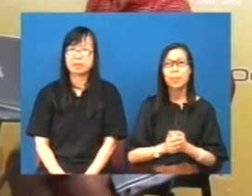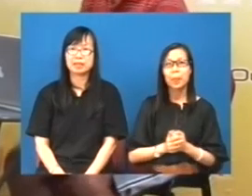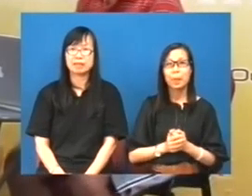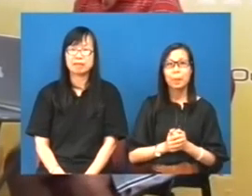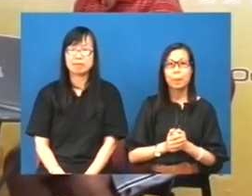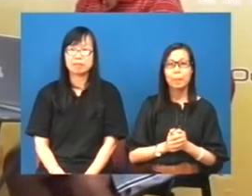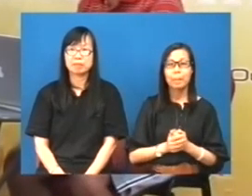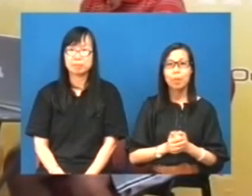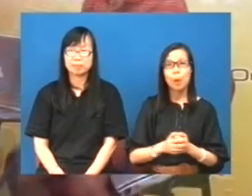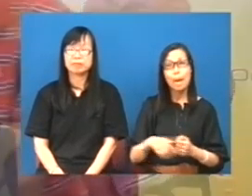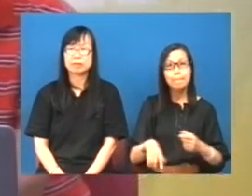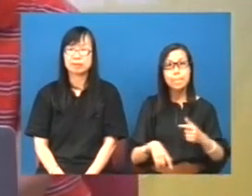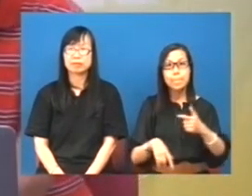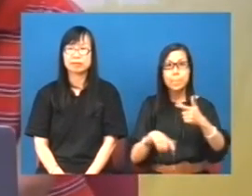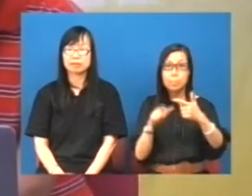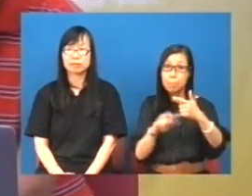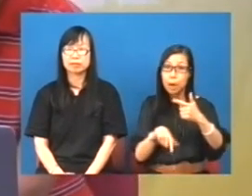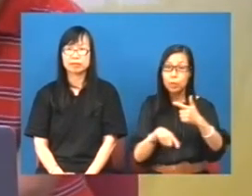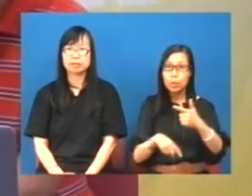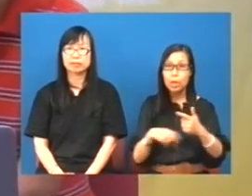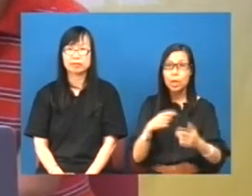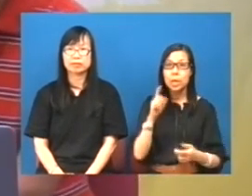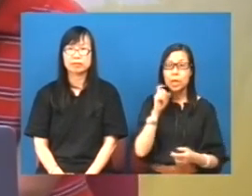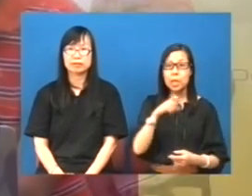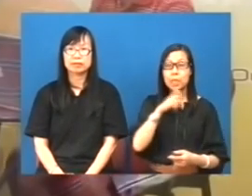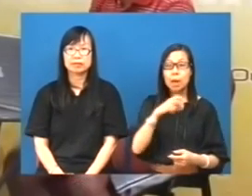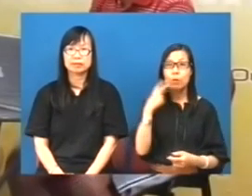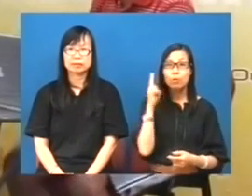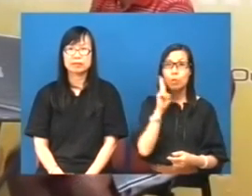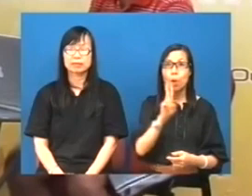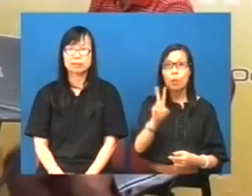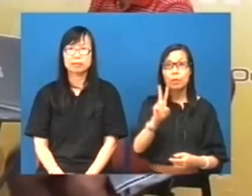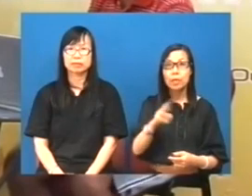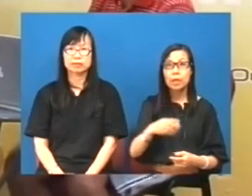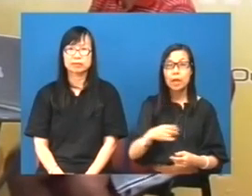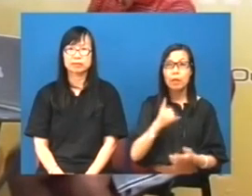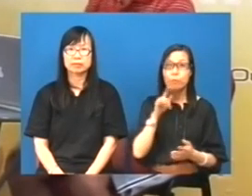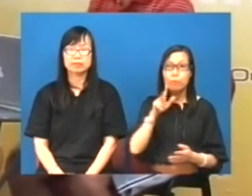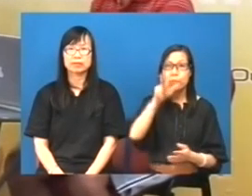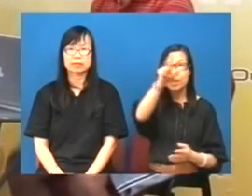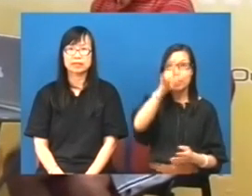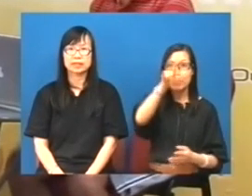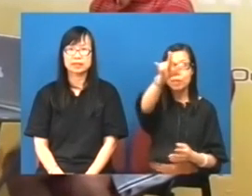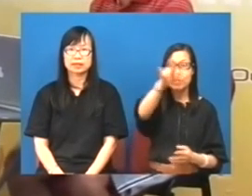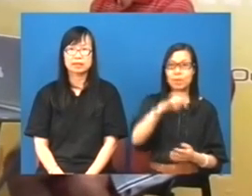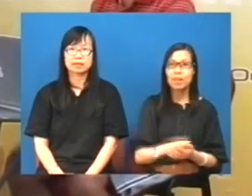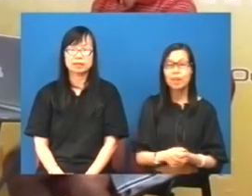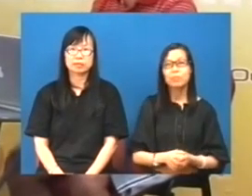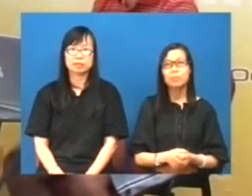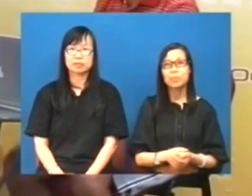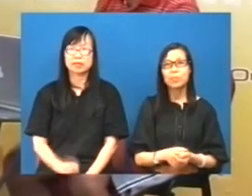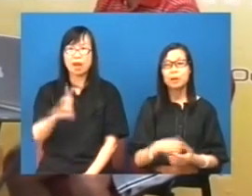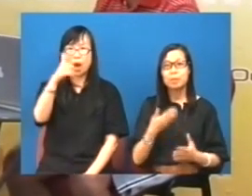因為我八月有兩個禮拜就不在香港我停一個月因為我八月有四個禮拜就在香港嘩所以